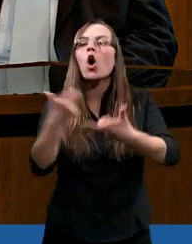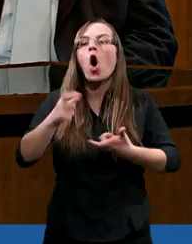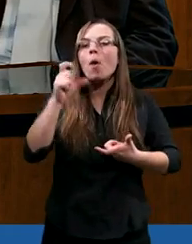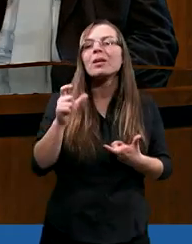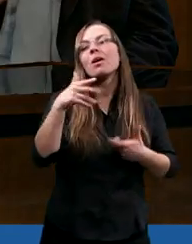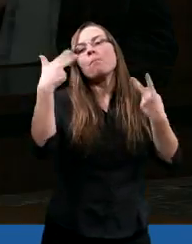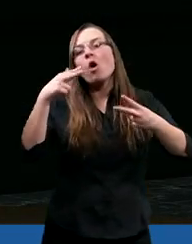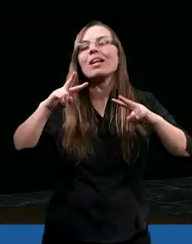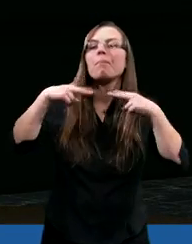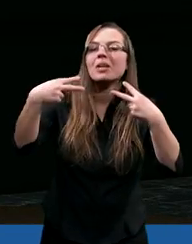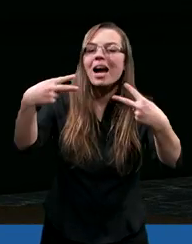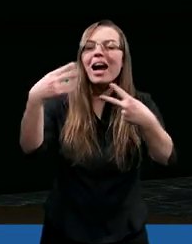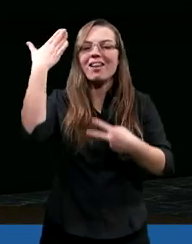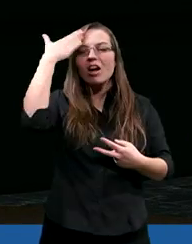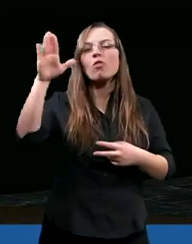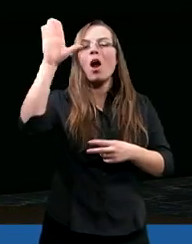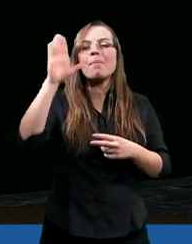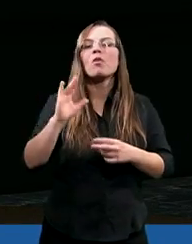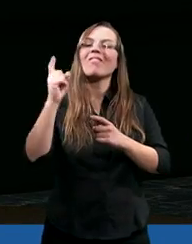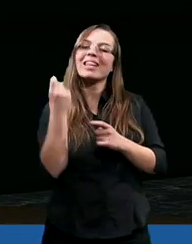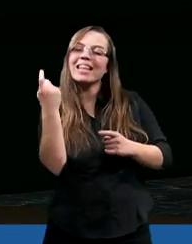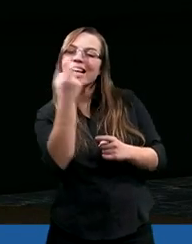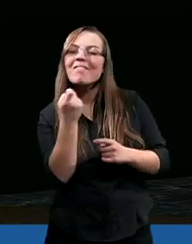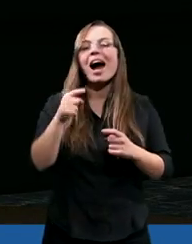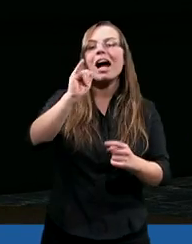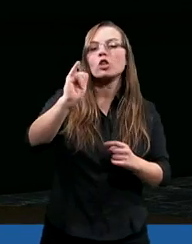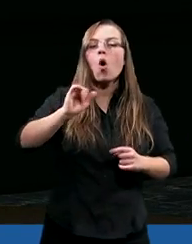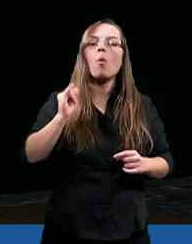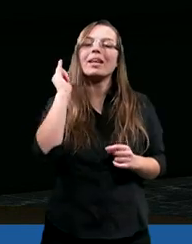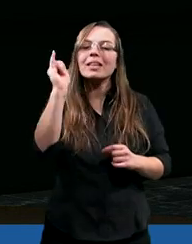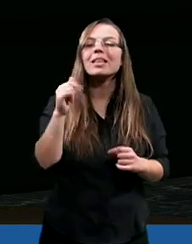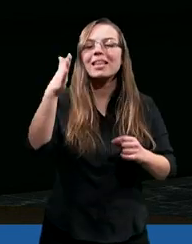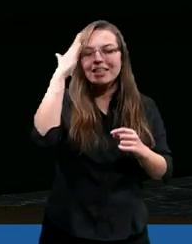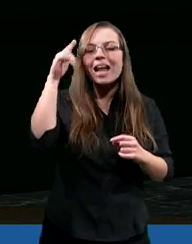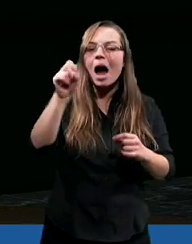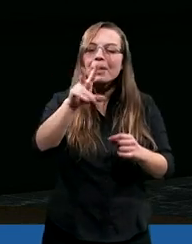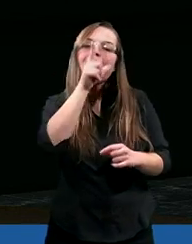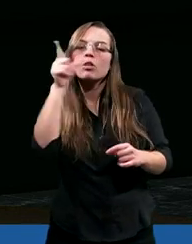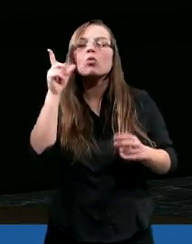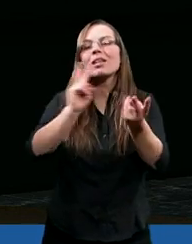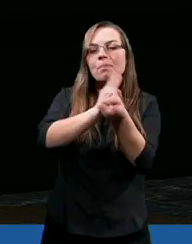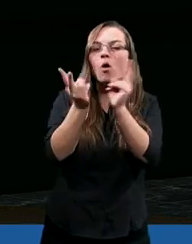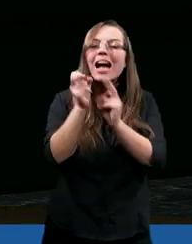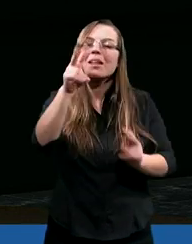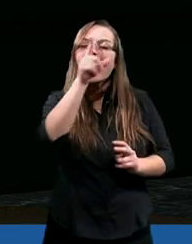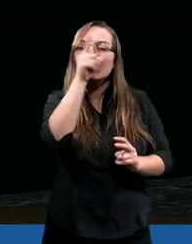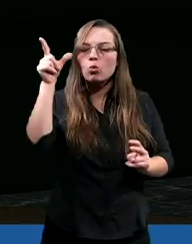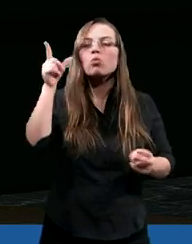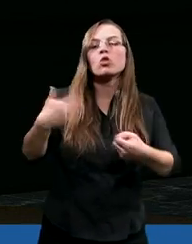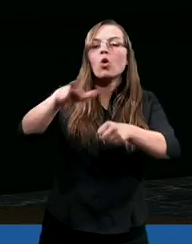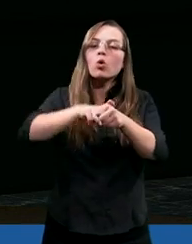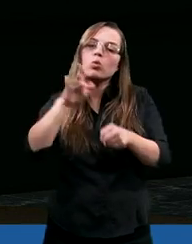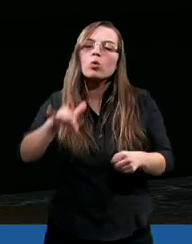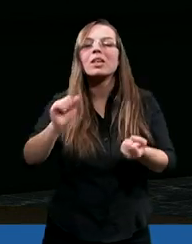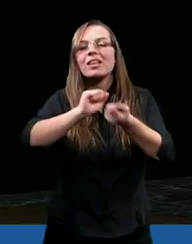przekazywać wolę Bożą, spisywać ją. I znam takich ludzi, spotkałem już takich, którzy